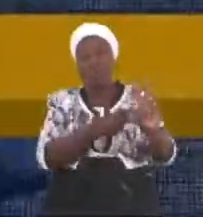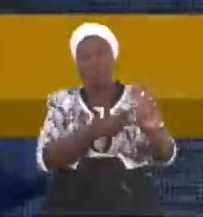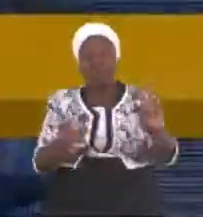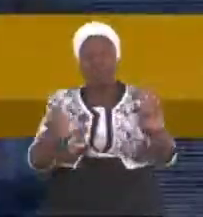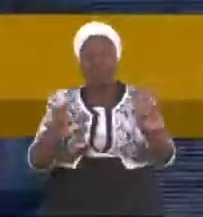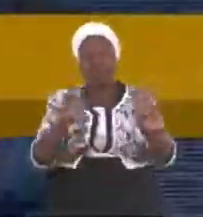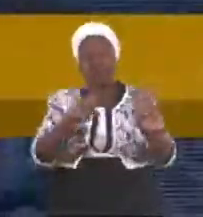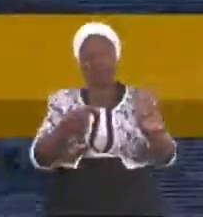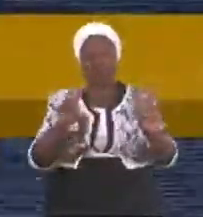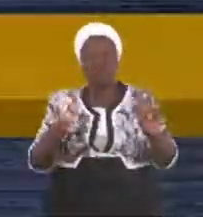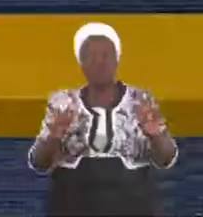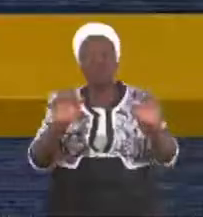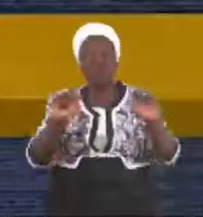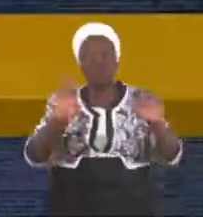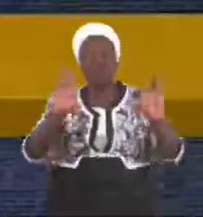verset Acte,